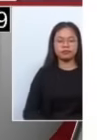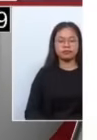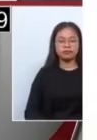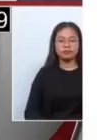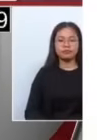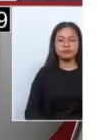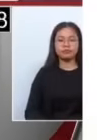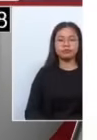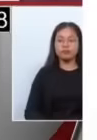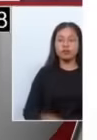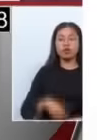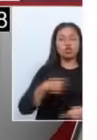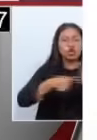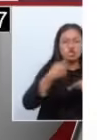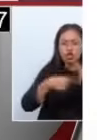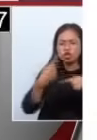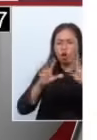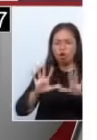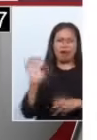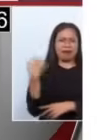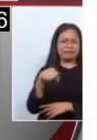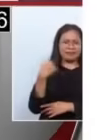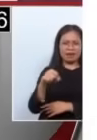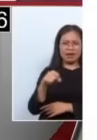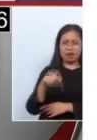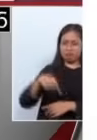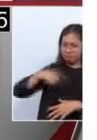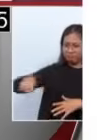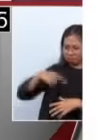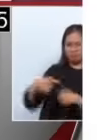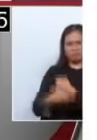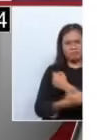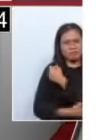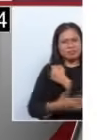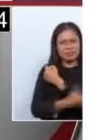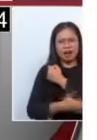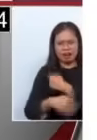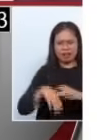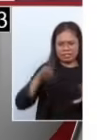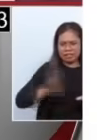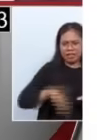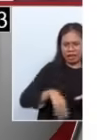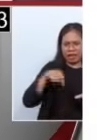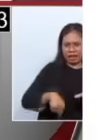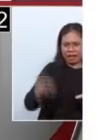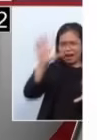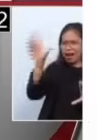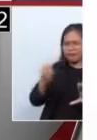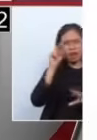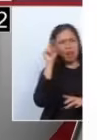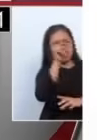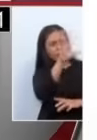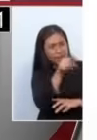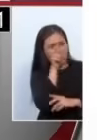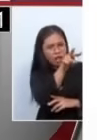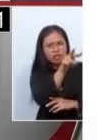merespon hasil survei, kita mm-hmm. belum tahu. Mm-hmm. Karena lagi-lagi ya, kalau soal suasana kebatinan ini kan memang terkait pula dengan dilema